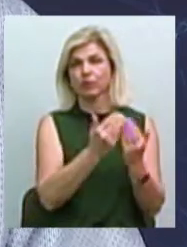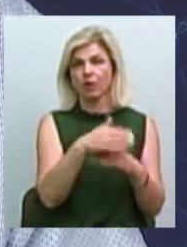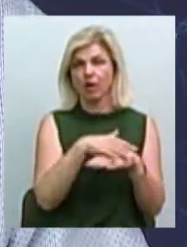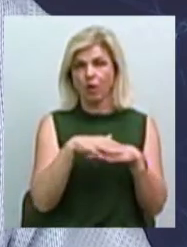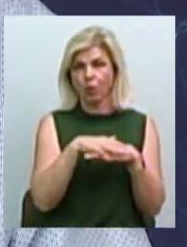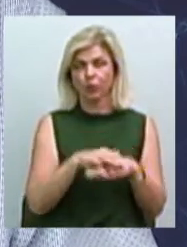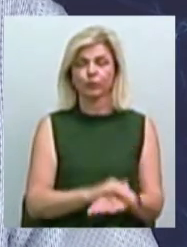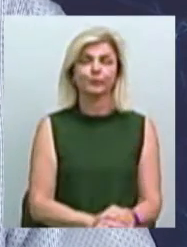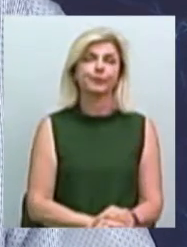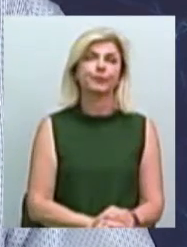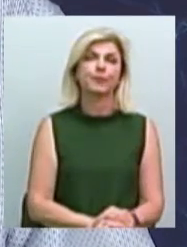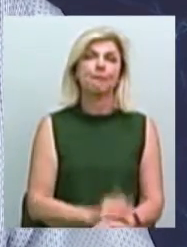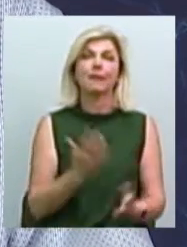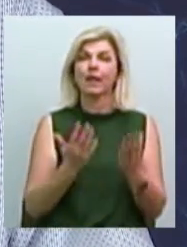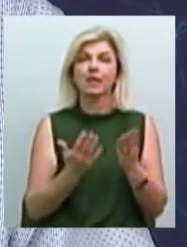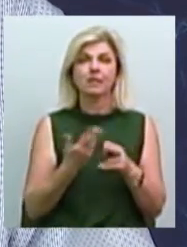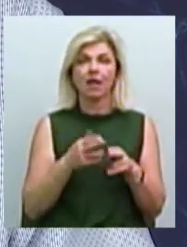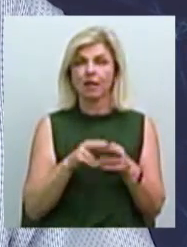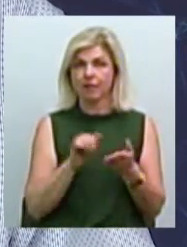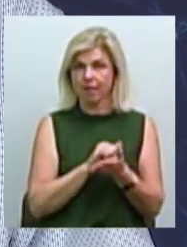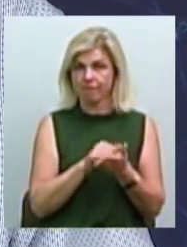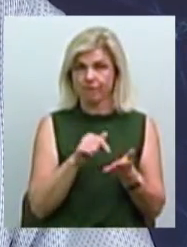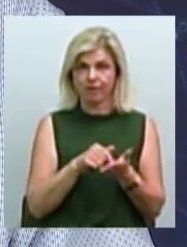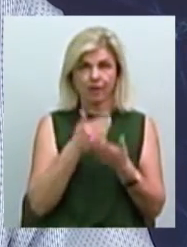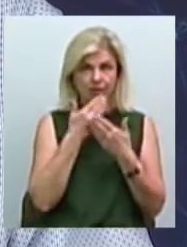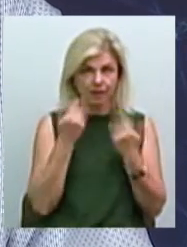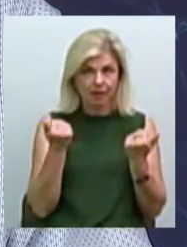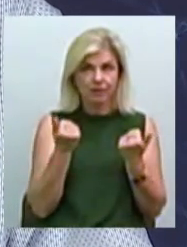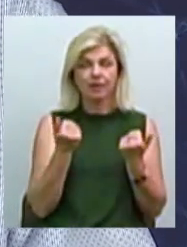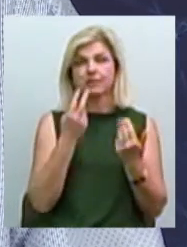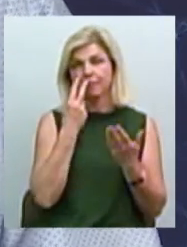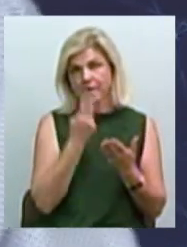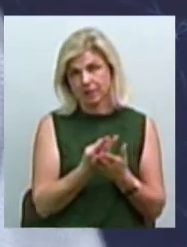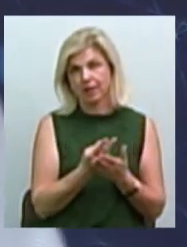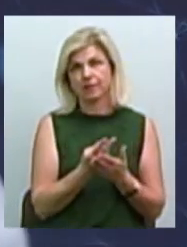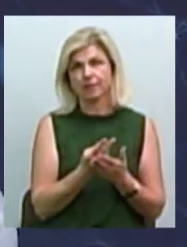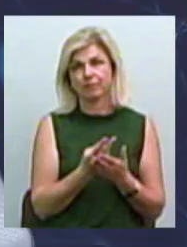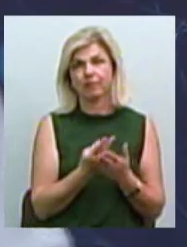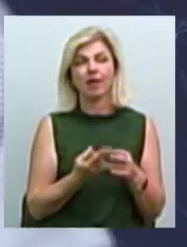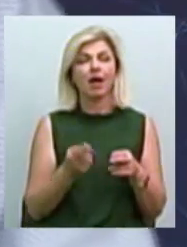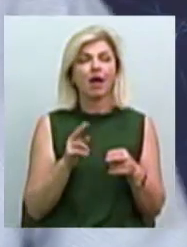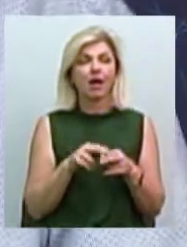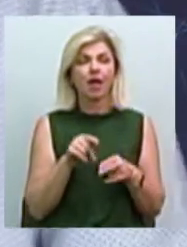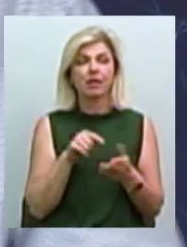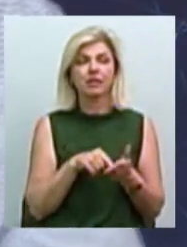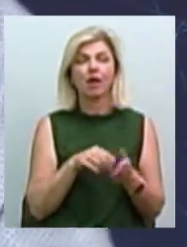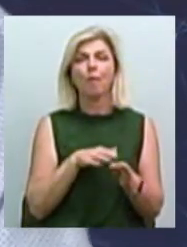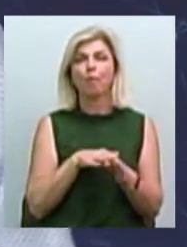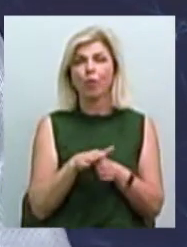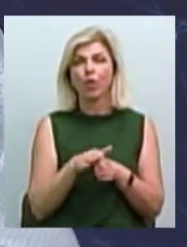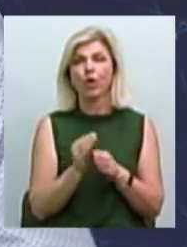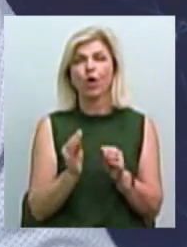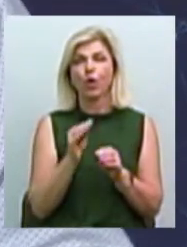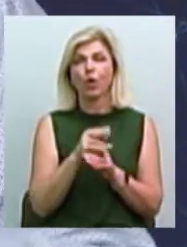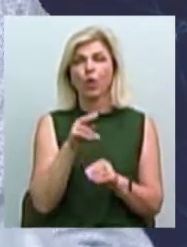управление. Если же этого нет, ну, смотрите, это полностью дотационное